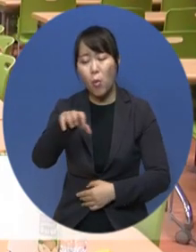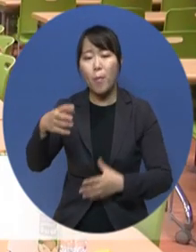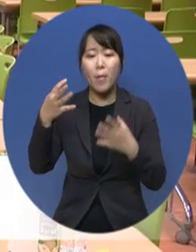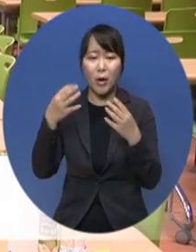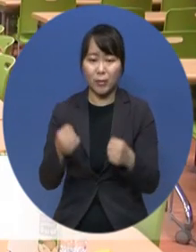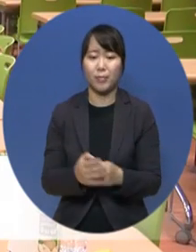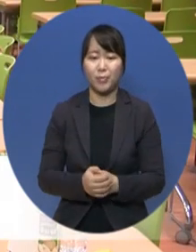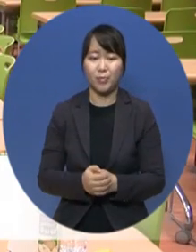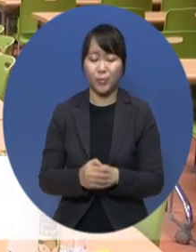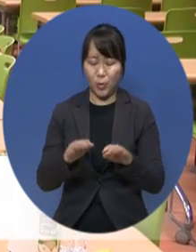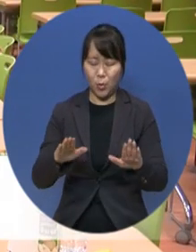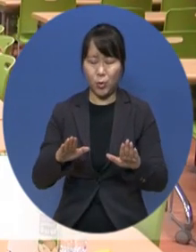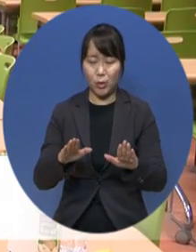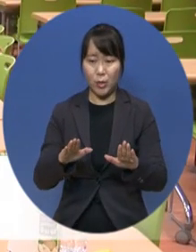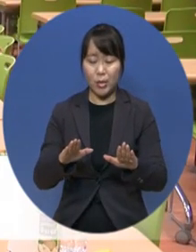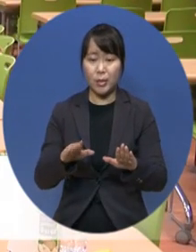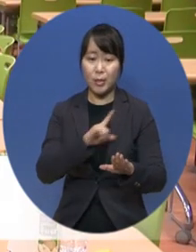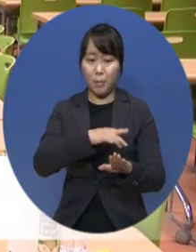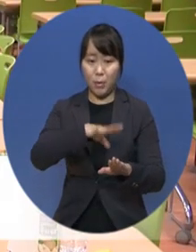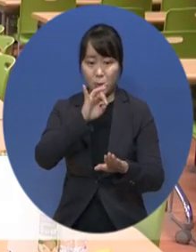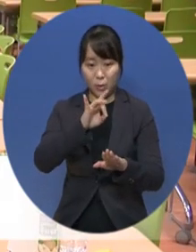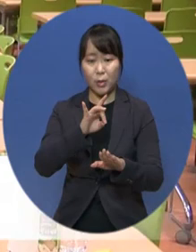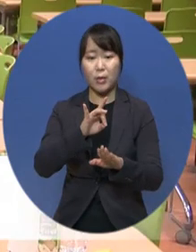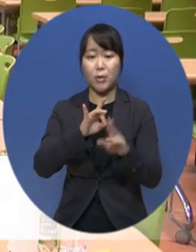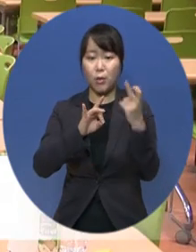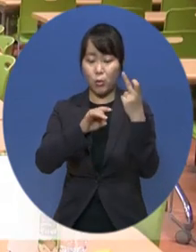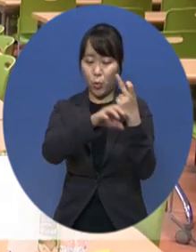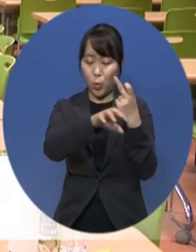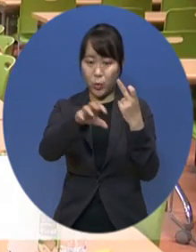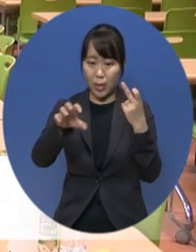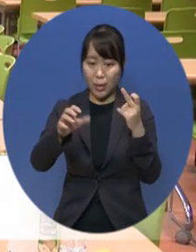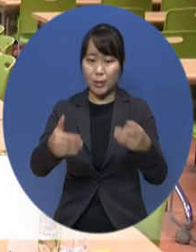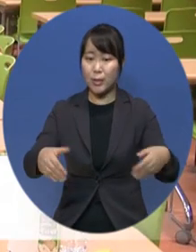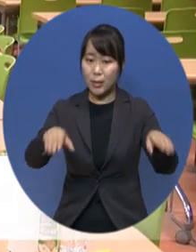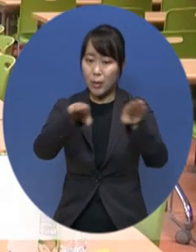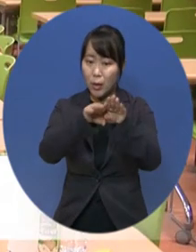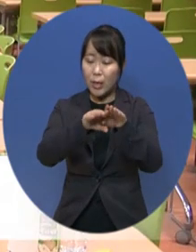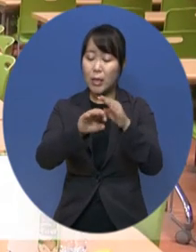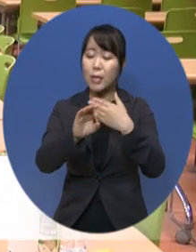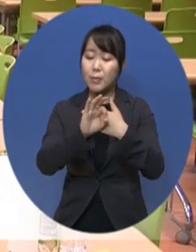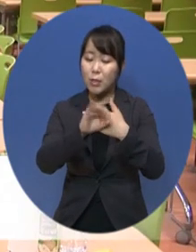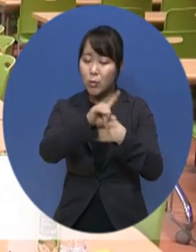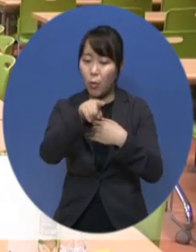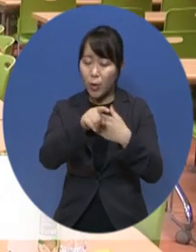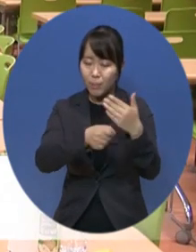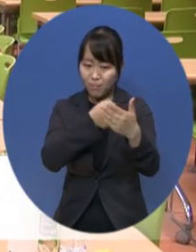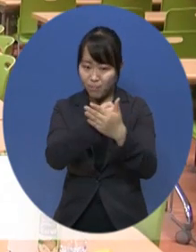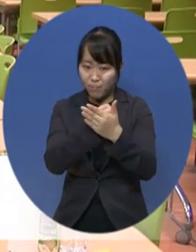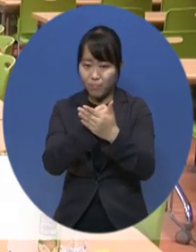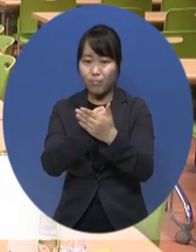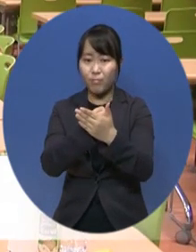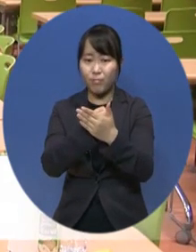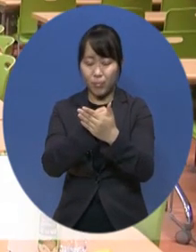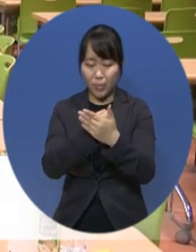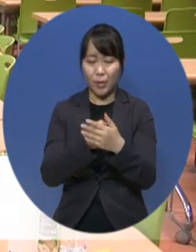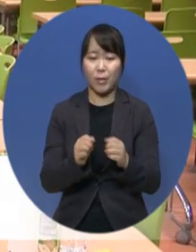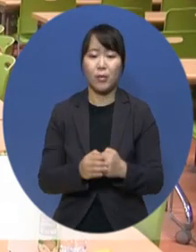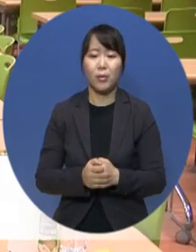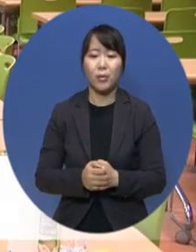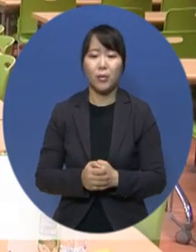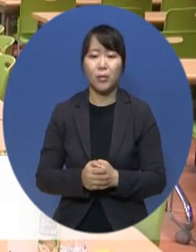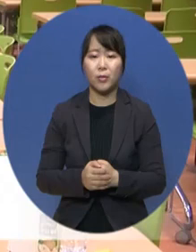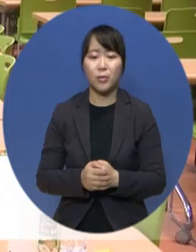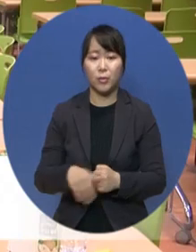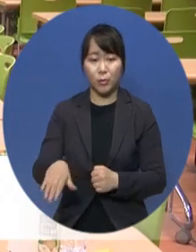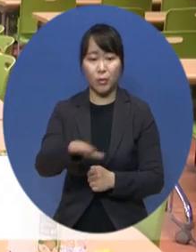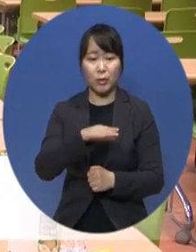해서 오늘은 1차적으로 12곳의 요양시설을 저희들이 임의로 선정해서